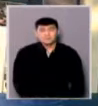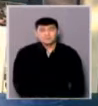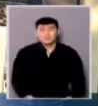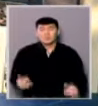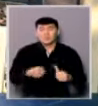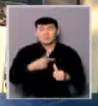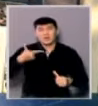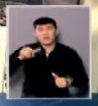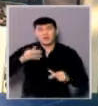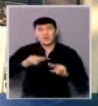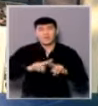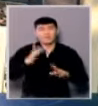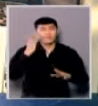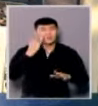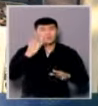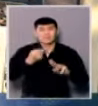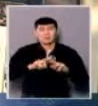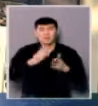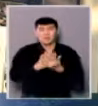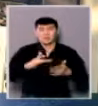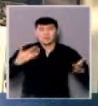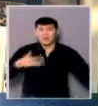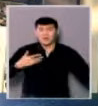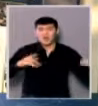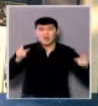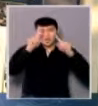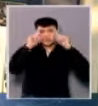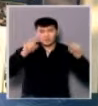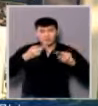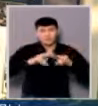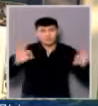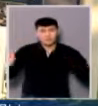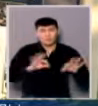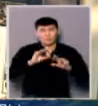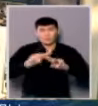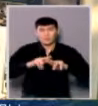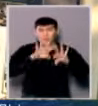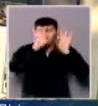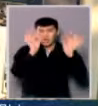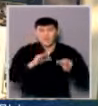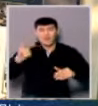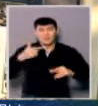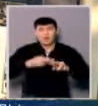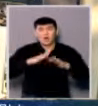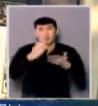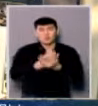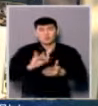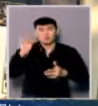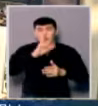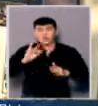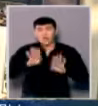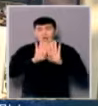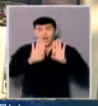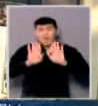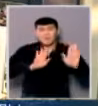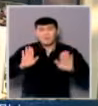Имя Гатау Бишева всегда упоминалось наряду с именами звезд музыкального искусства кюя. В Атырауском областном историко-краеведческом